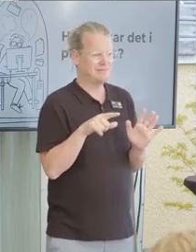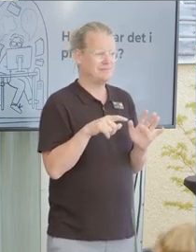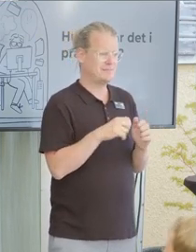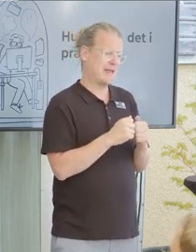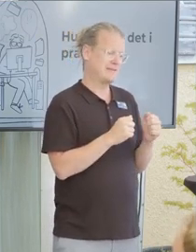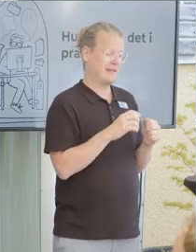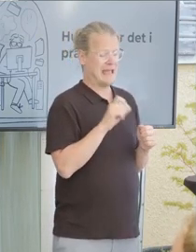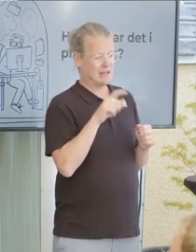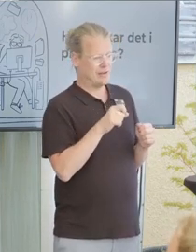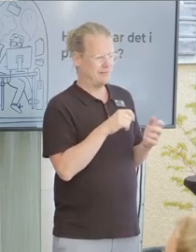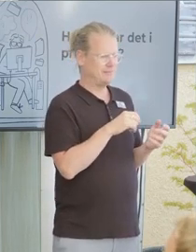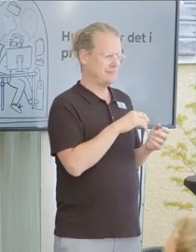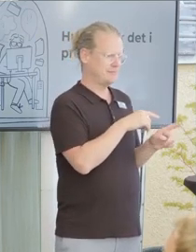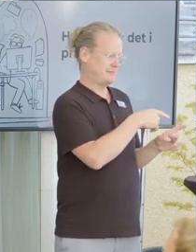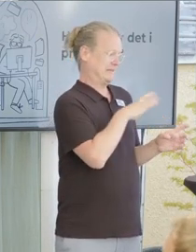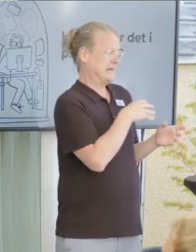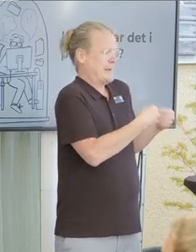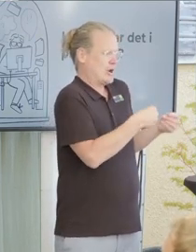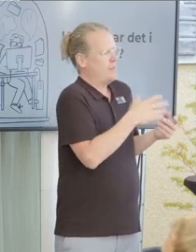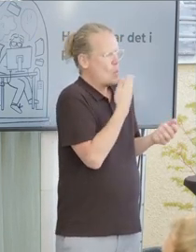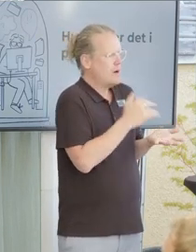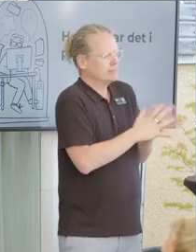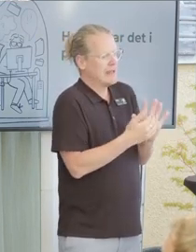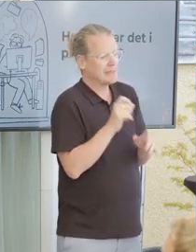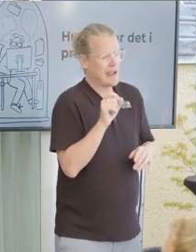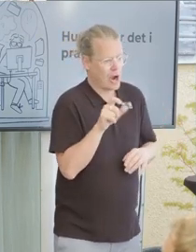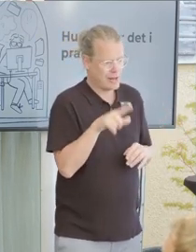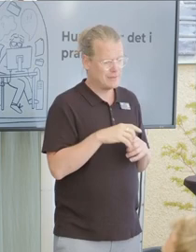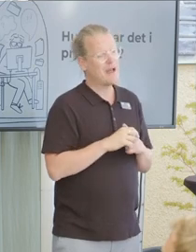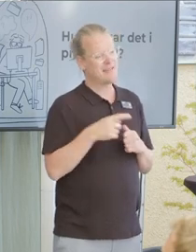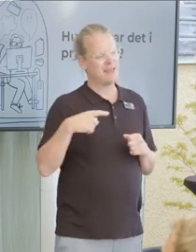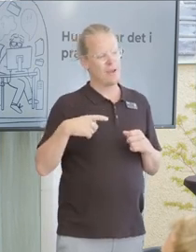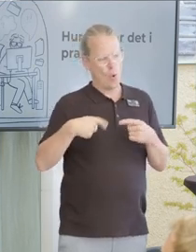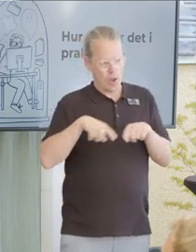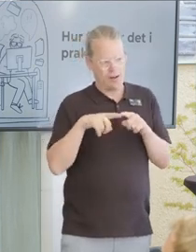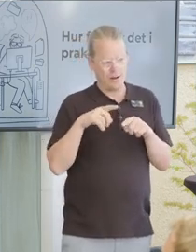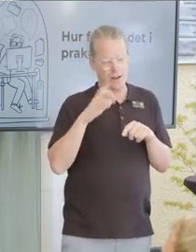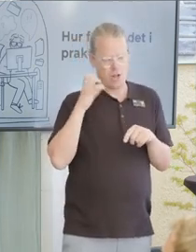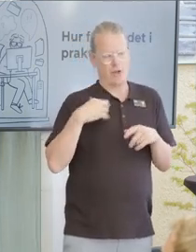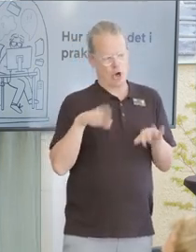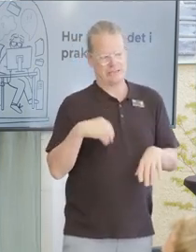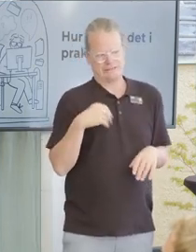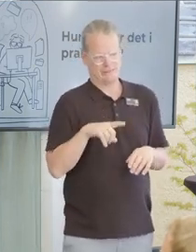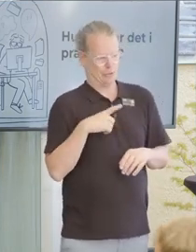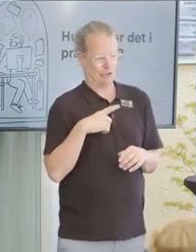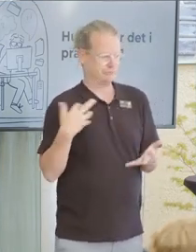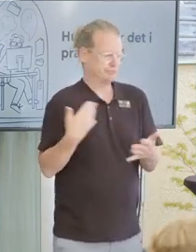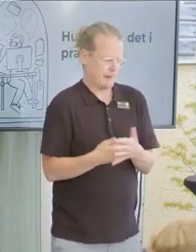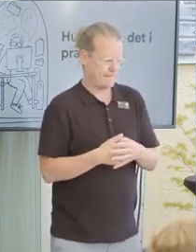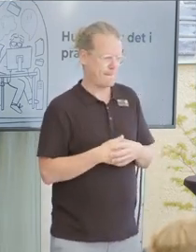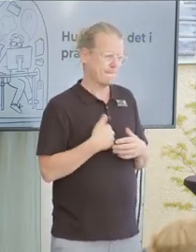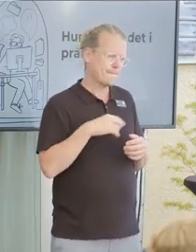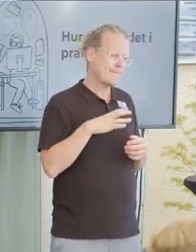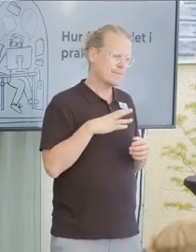har vi satsat på, vilket gör att vi inte bara har liksom stockholmssvenskan på tal om hela Sverige. Verkligen. Utan vi